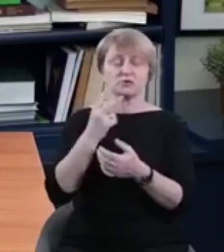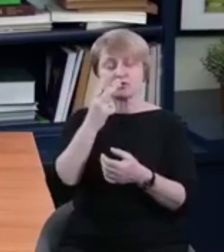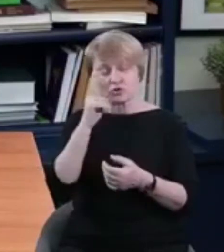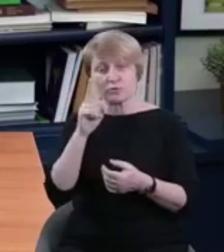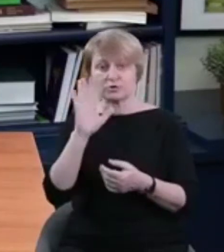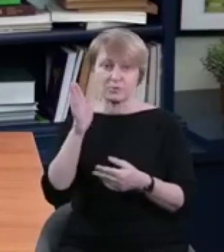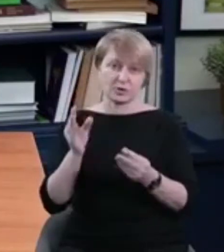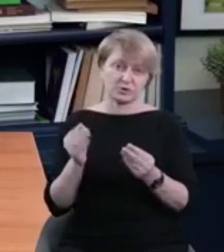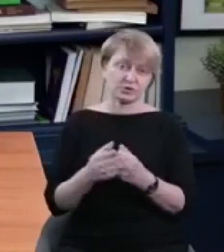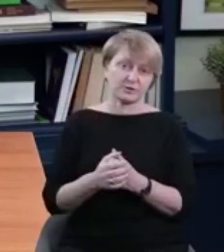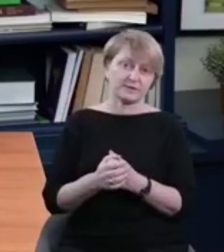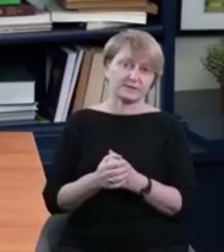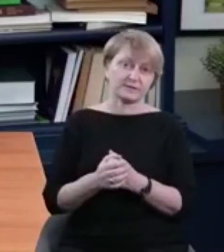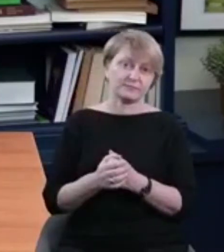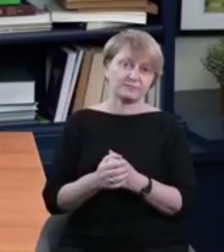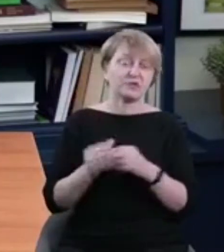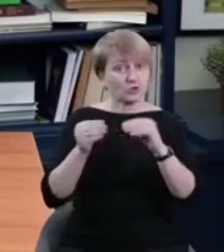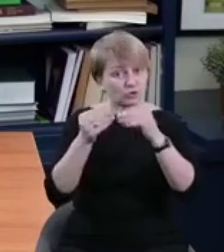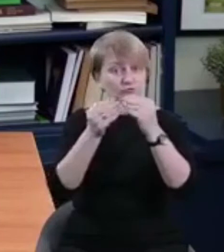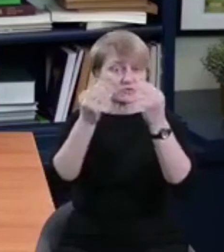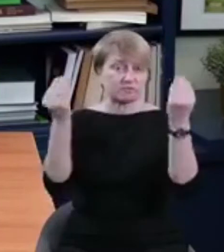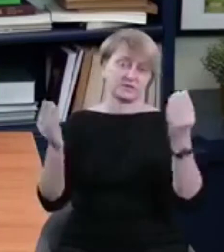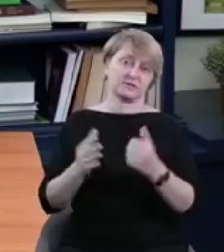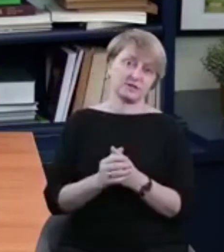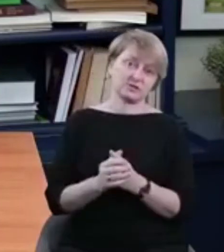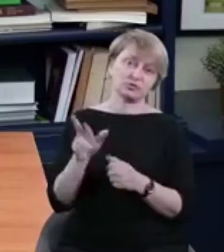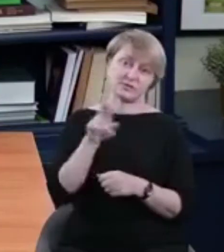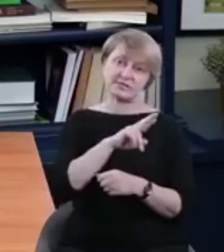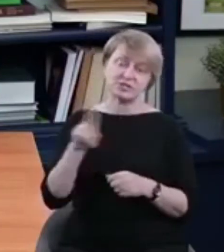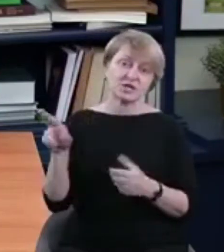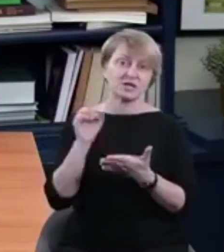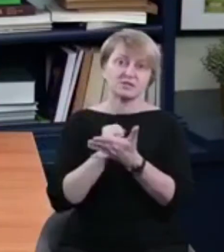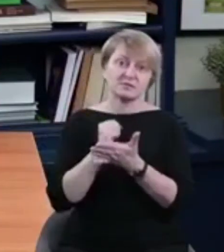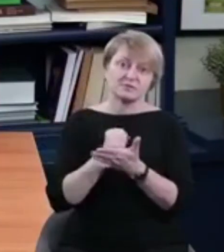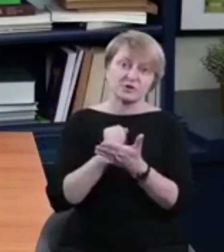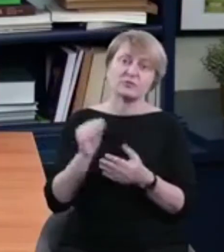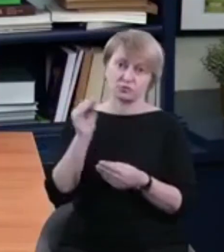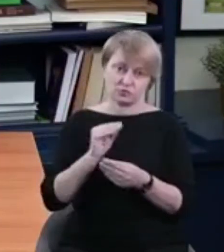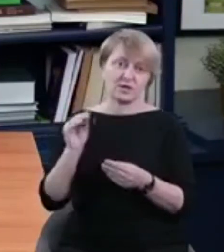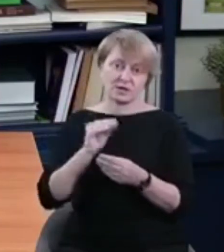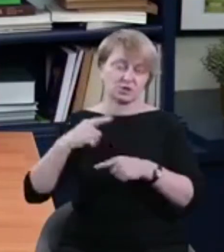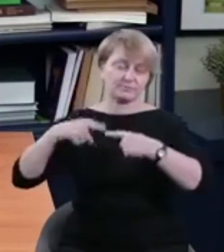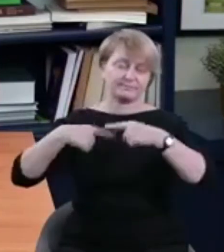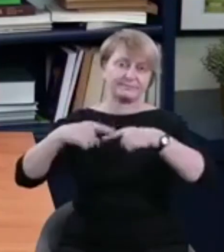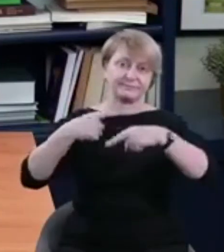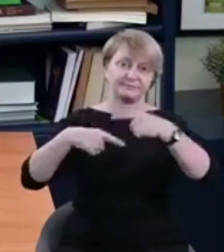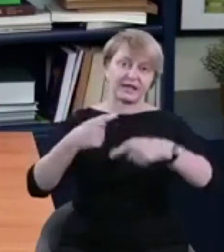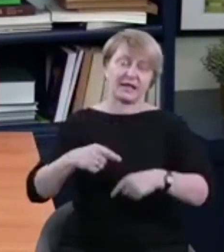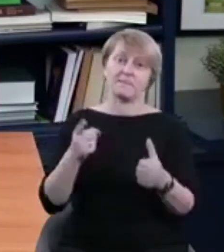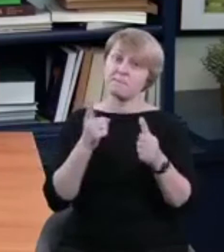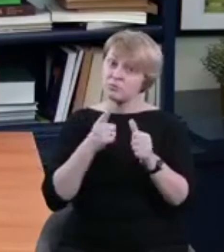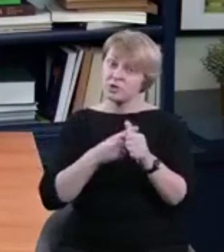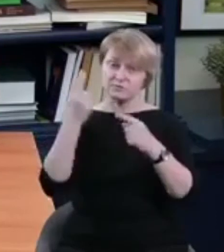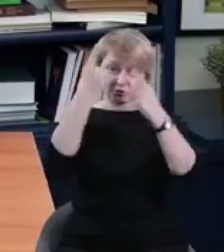będzie się rozwijać bo to też jest rzecz która która trwa my przede wszystkim nie o tym